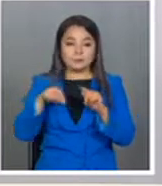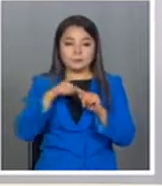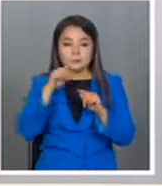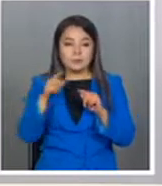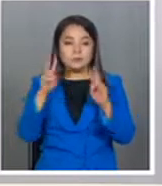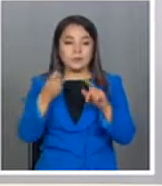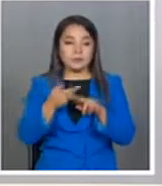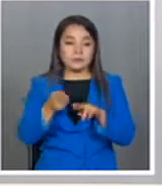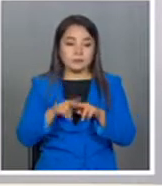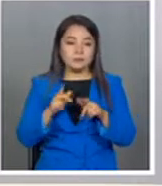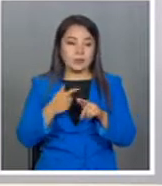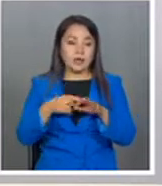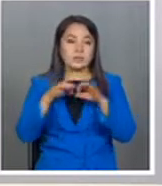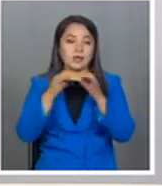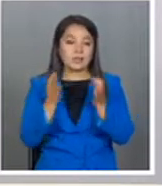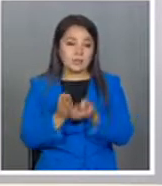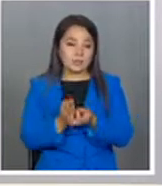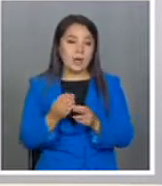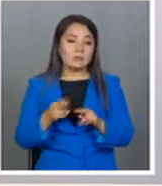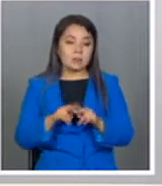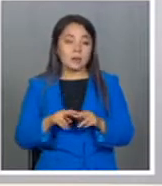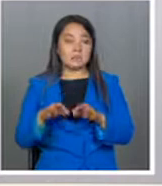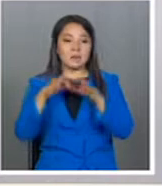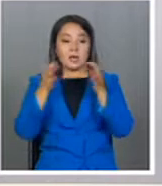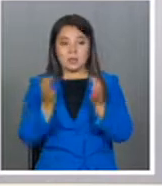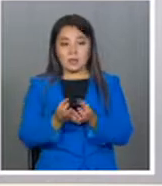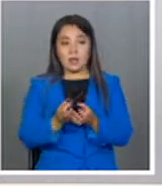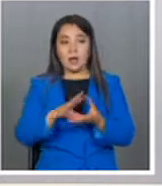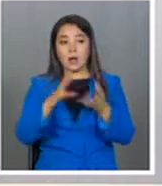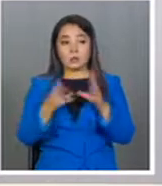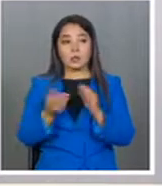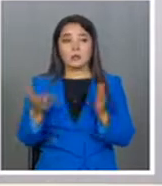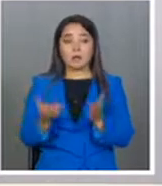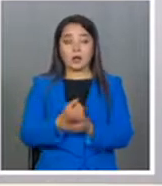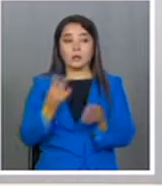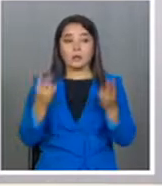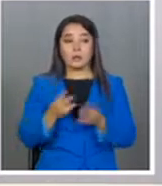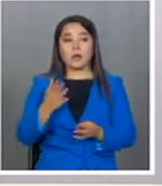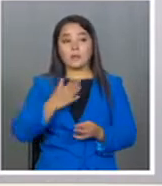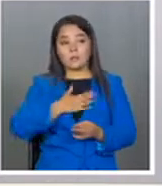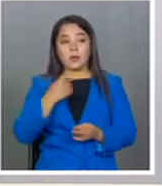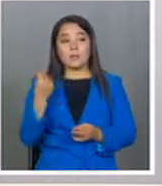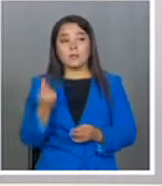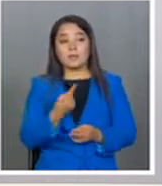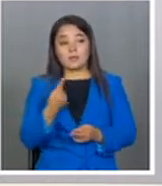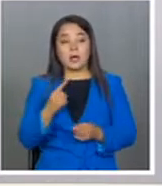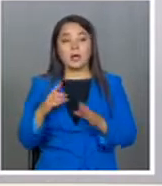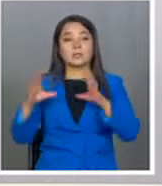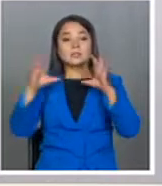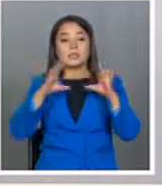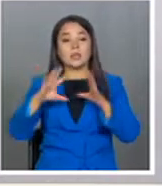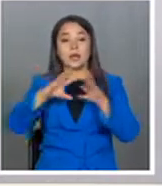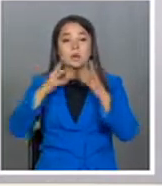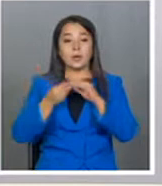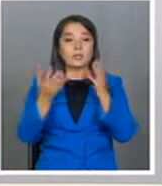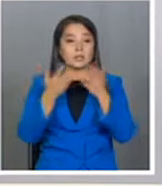біз сақина деп айтамыз. Енді осы сақинаның ауданын табу үшін алдымен әрине біз бірінші сыртқы дөңгелектің ауданын есептейміз,